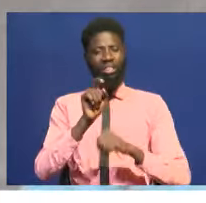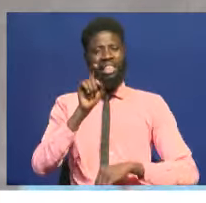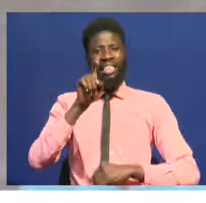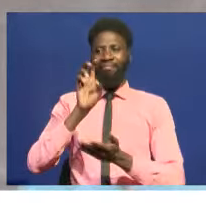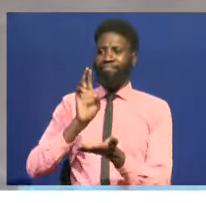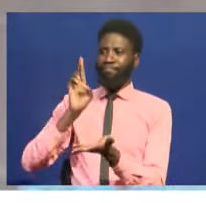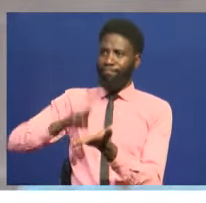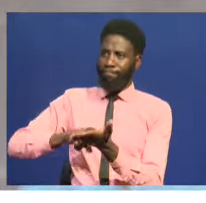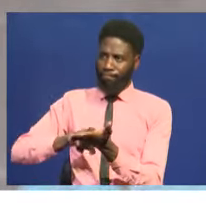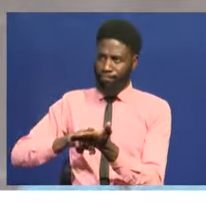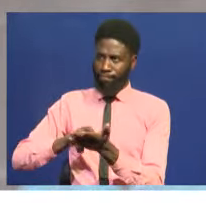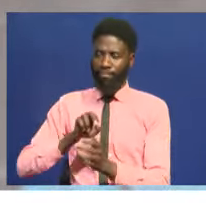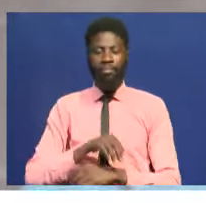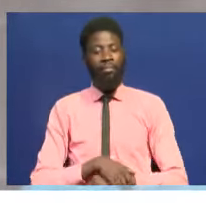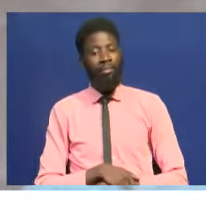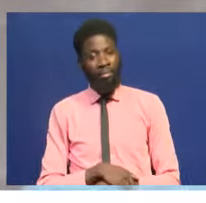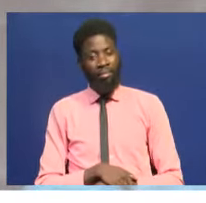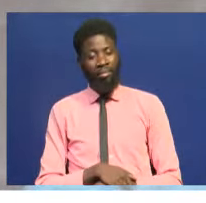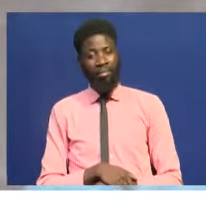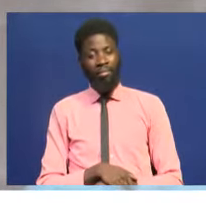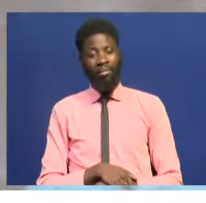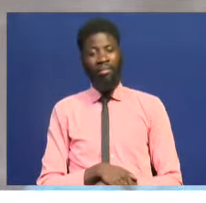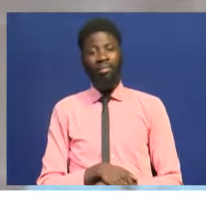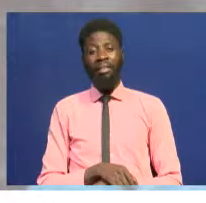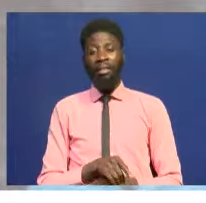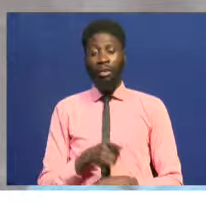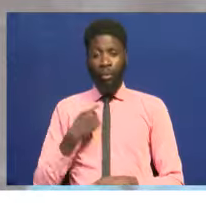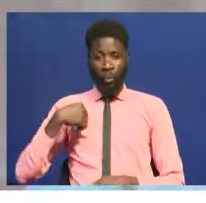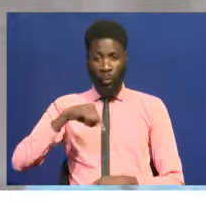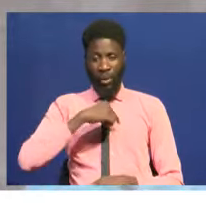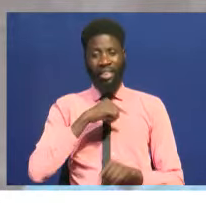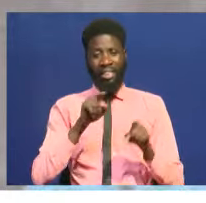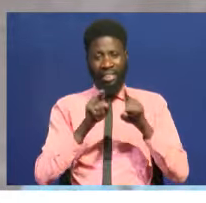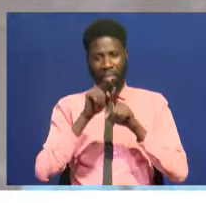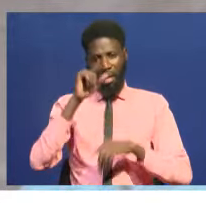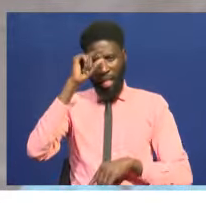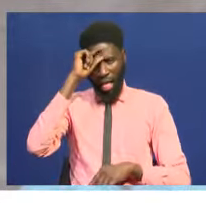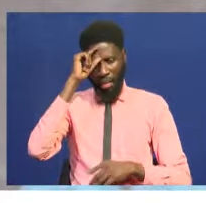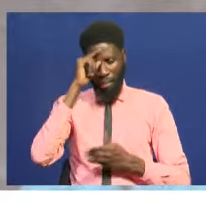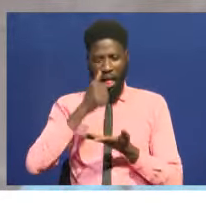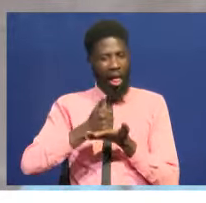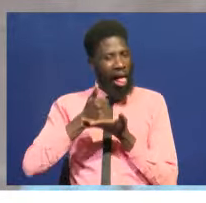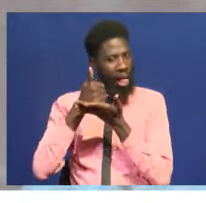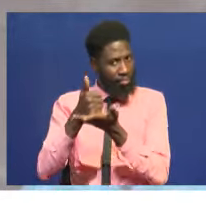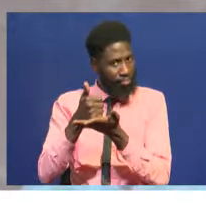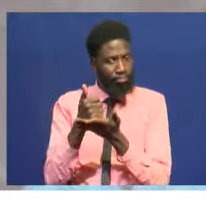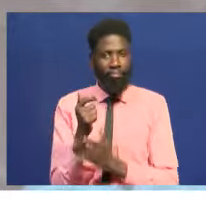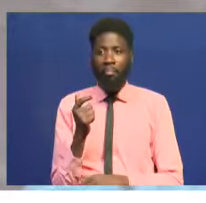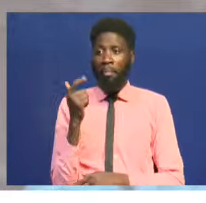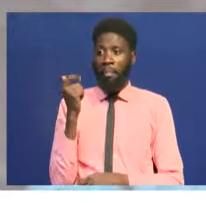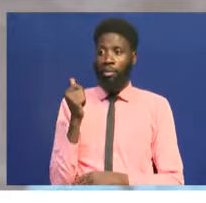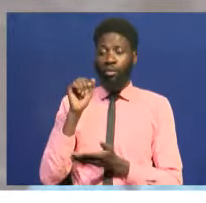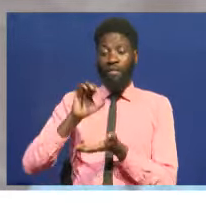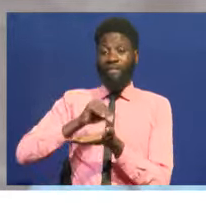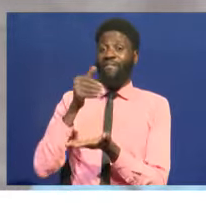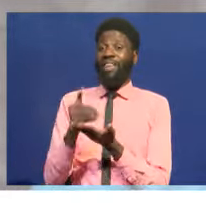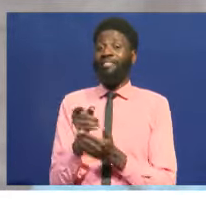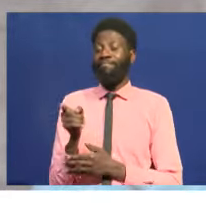kujisajili, na hiyo tutasaidia kama serikali kuhakikisha ya kwamba wanariadha